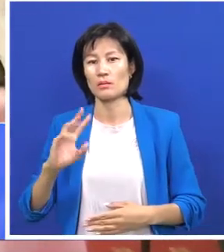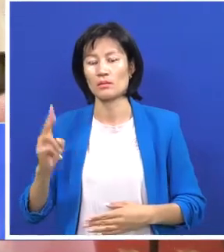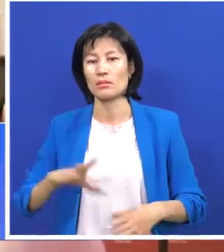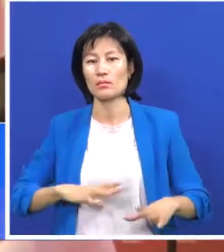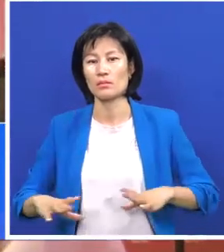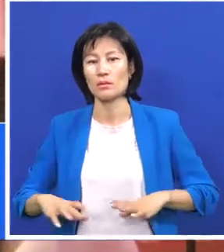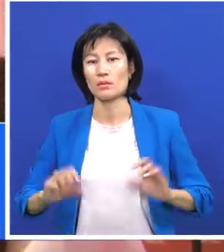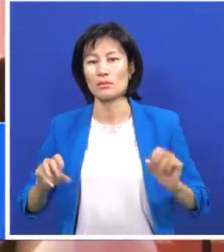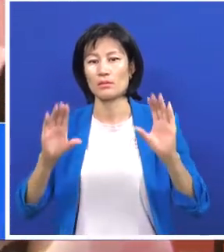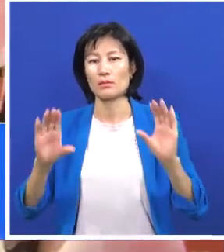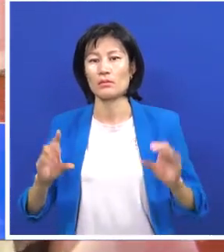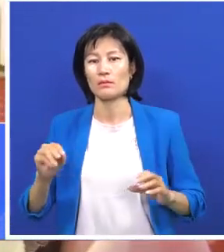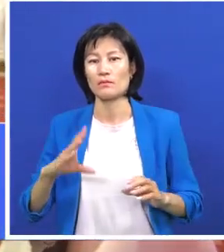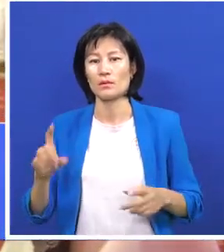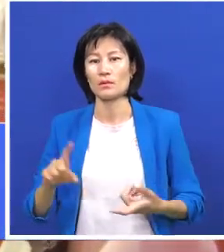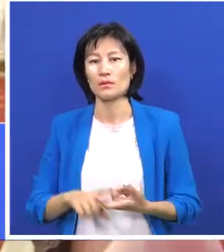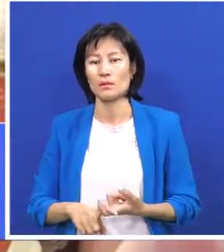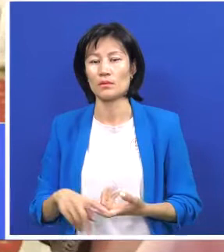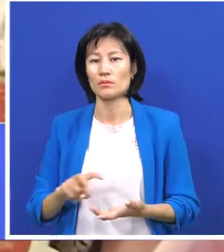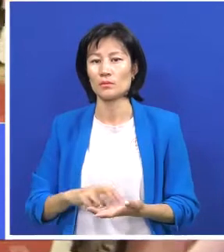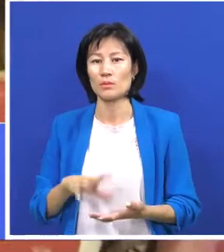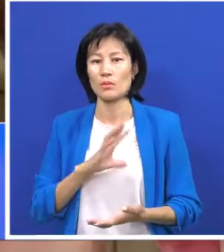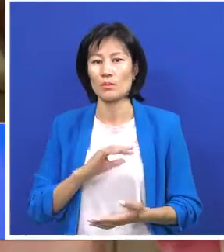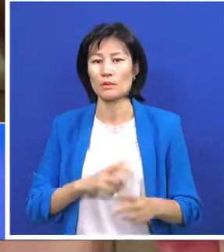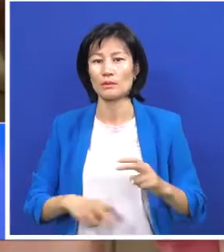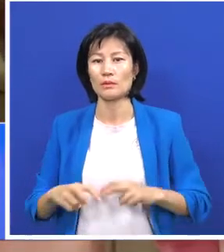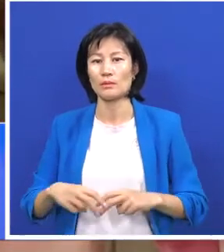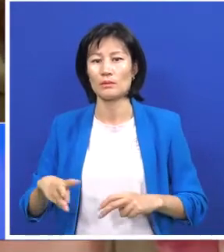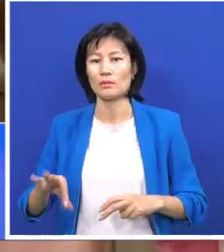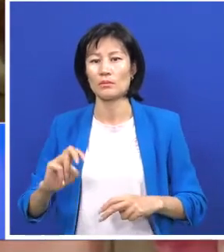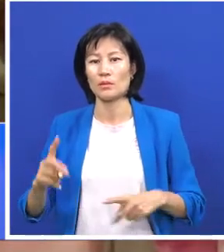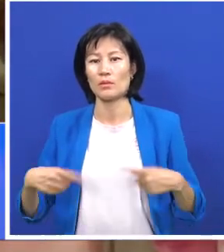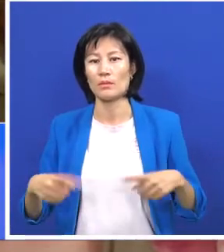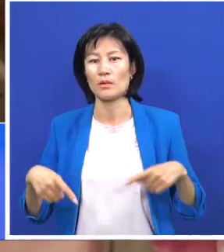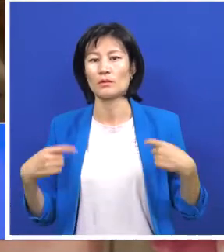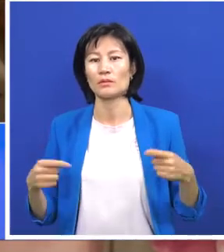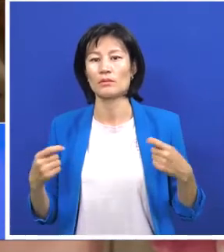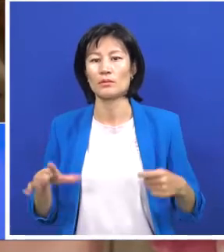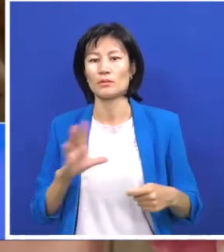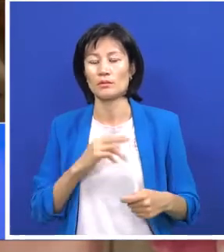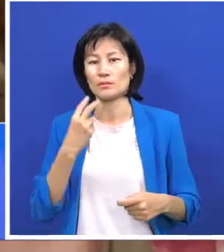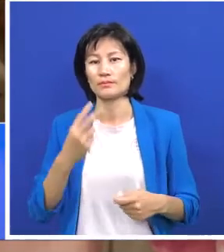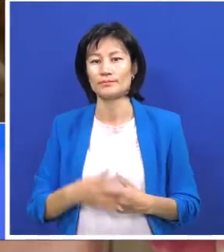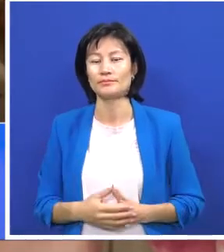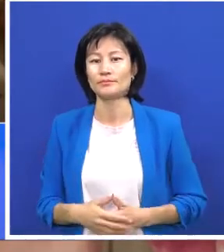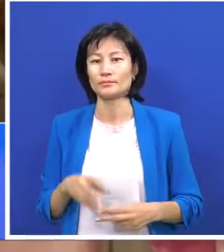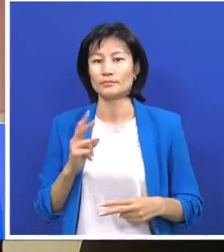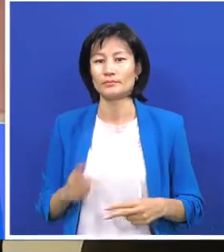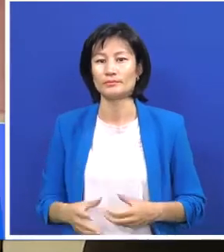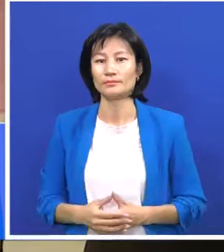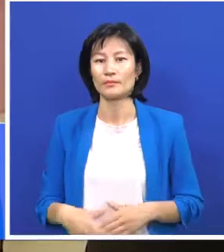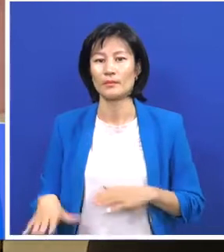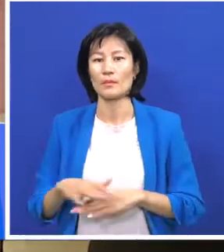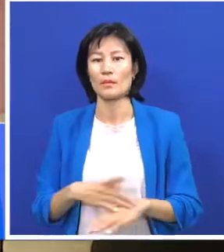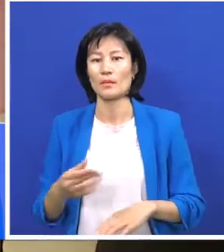тәртіп бұзушылық келген адамдарға вирус шығу қаупін тудырады. Рейд кезінде мобильді топ бірнеше тойдың үстінен түсіп, нәтижесінде той тоқтатылды.